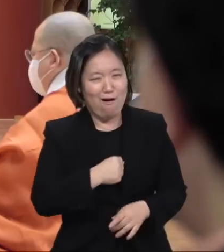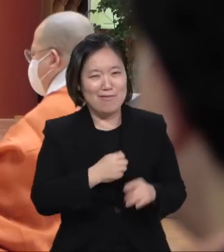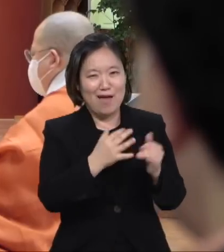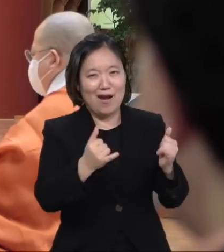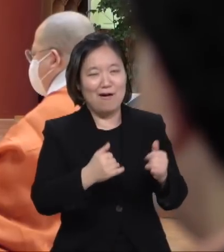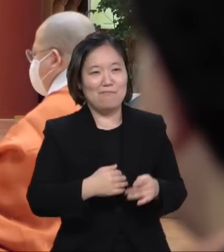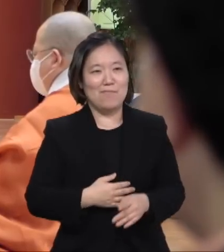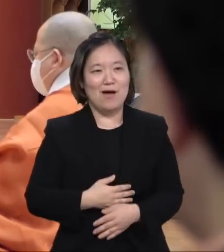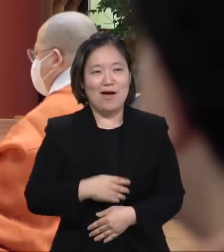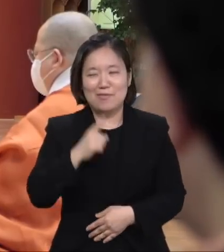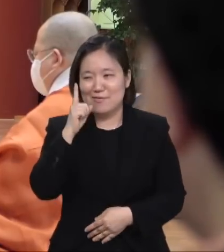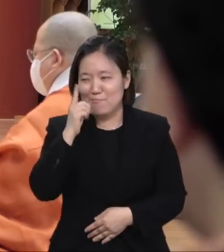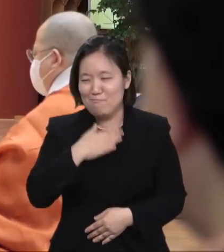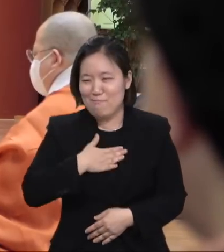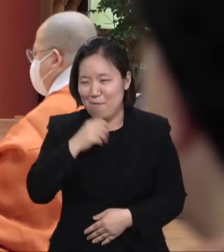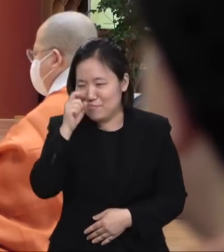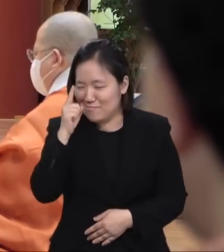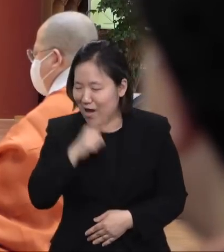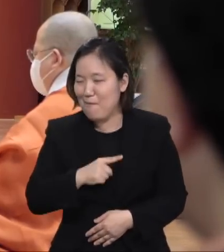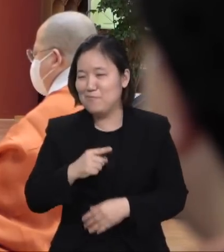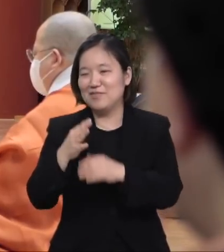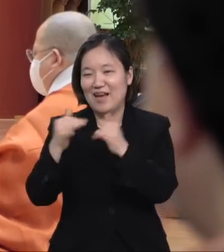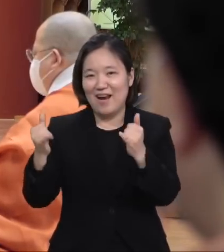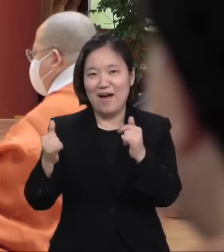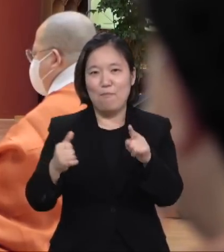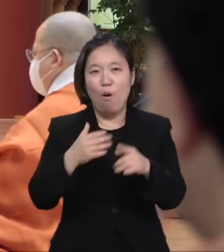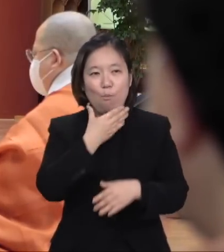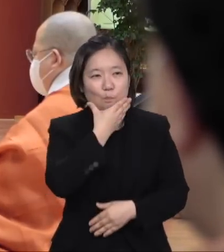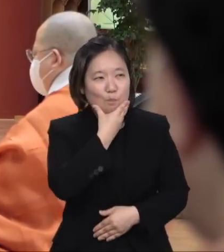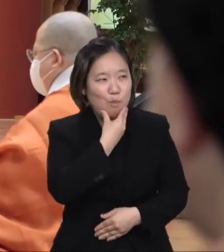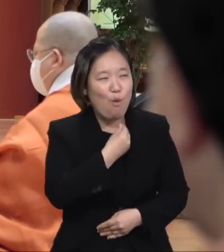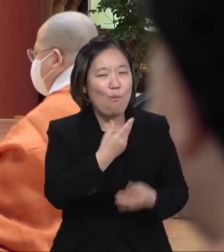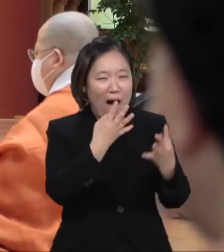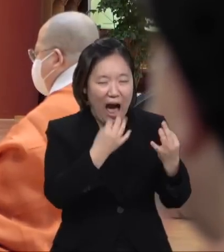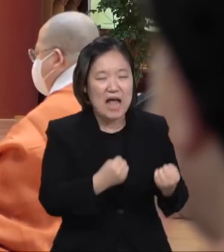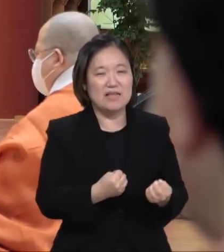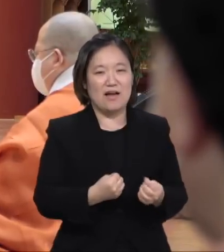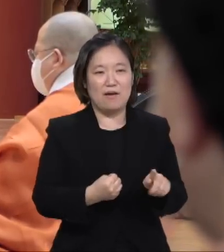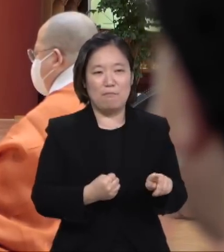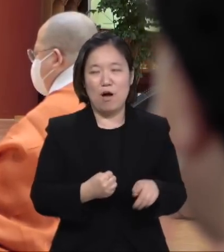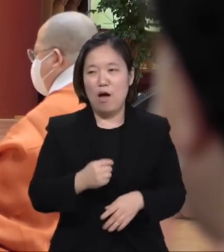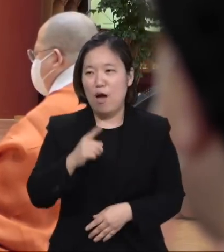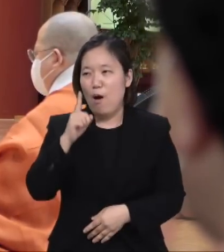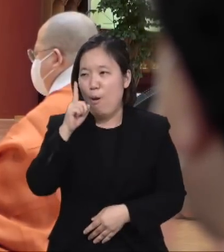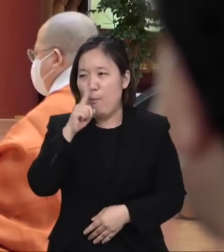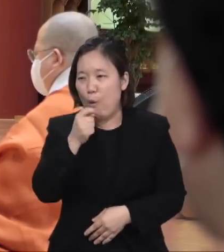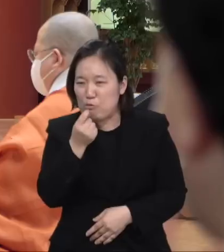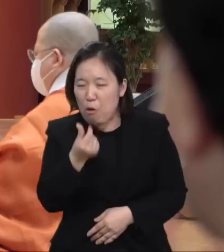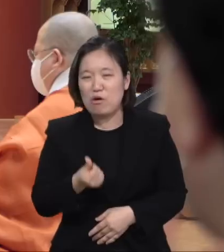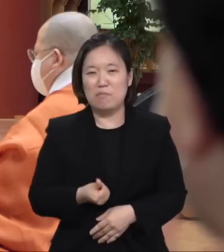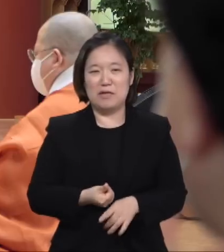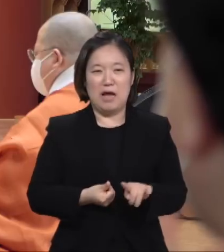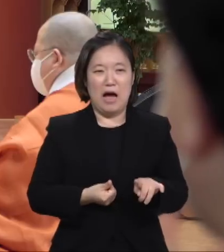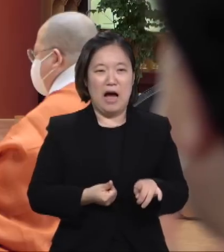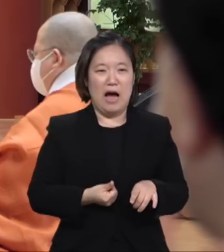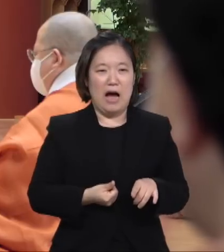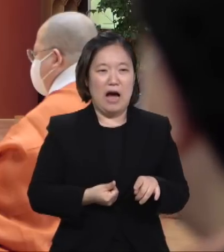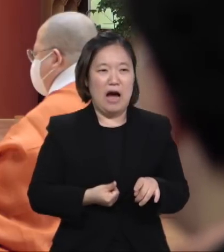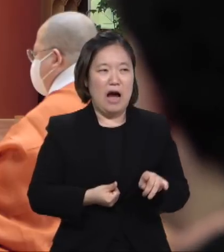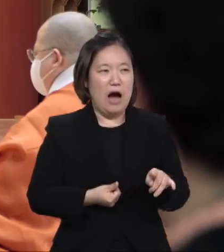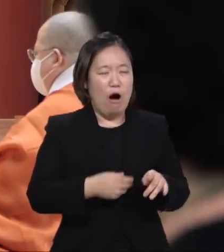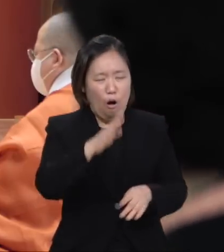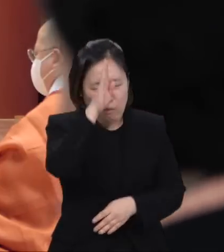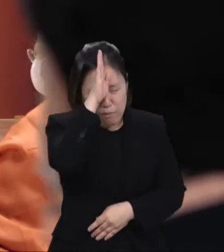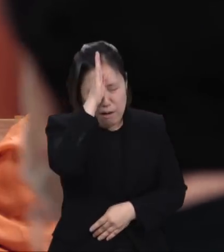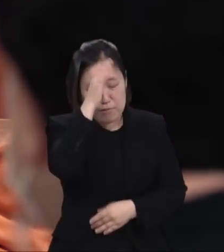있고 복덕이 많은 중생도 있고 박복한 중생도 있고 건강한 중생도 있고 좀